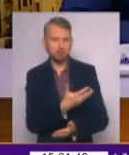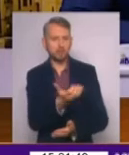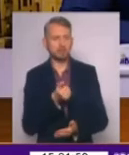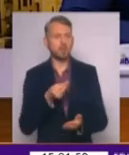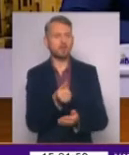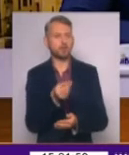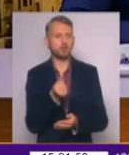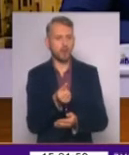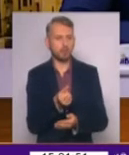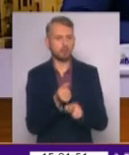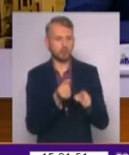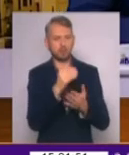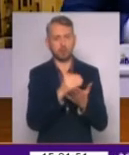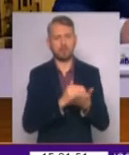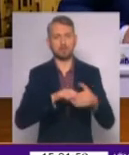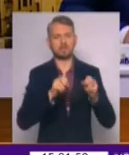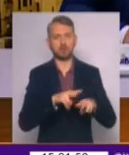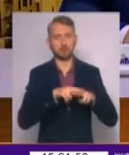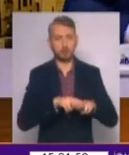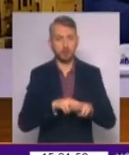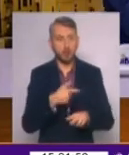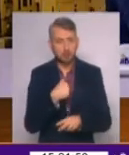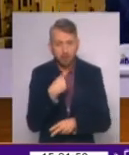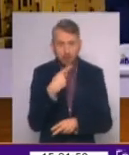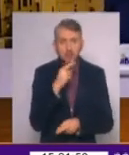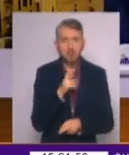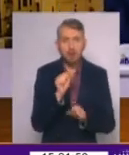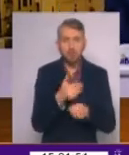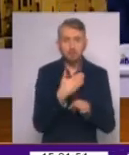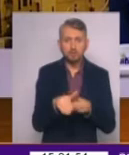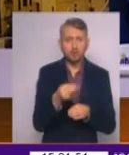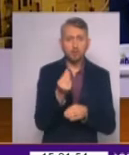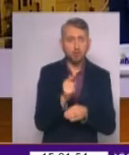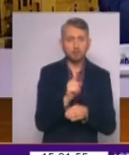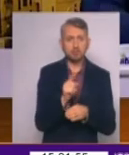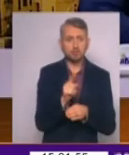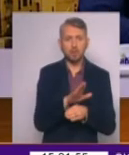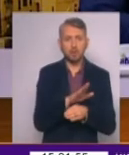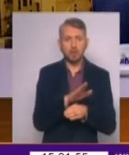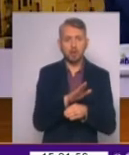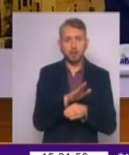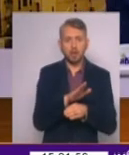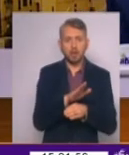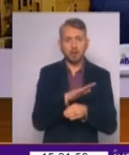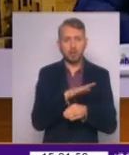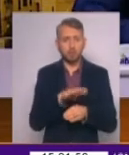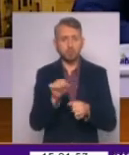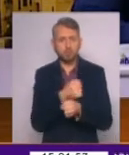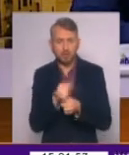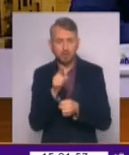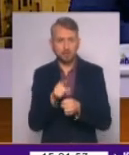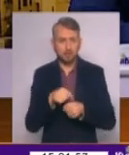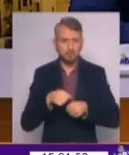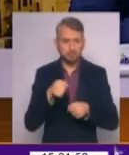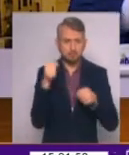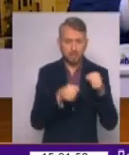фінансування з безпечної столиці. Ми кажемо, а як же ми можемо виділити кошти, що не забудовувати там десь якесь громадське формування, бійки, ви б'єте